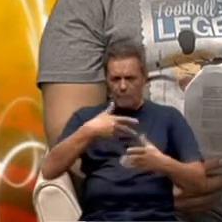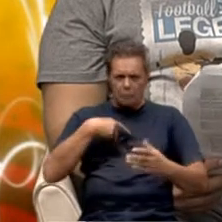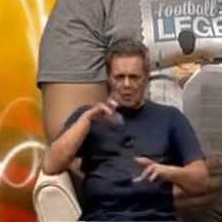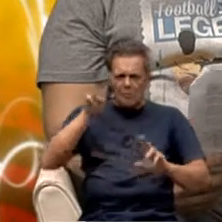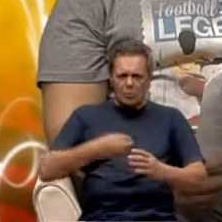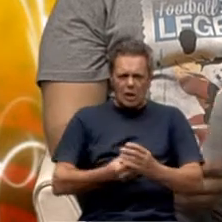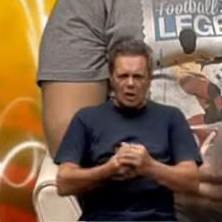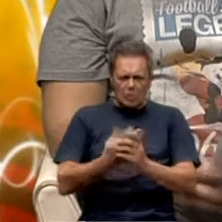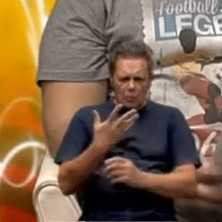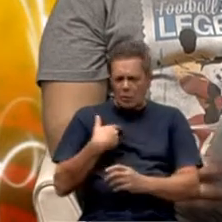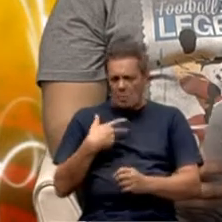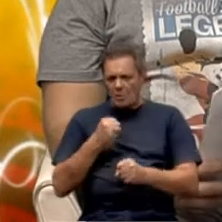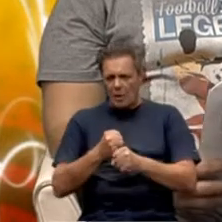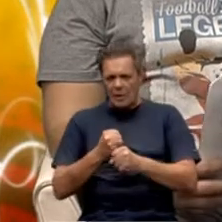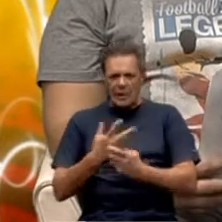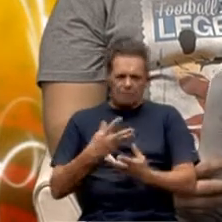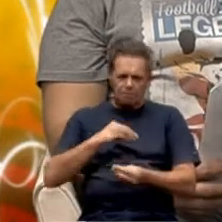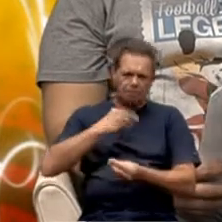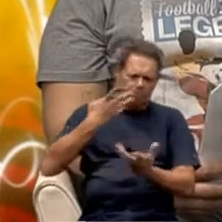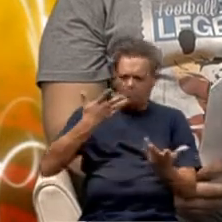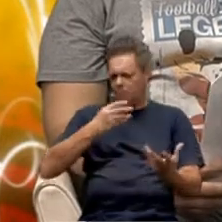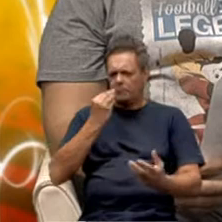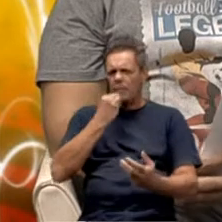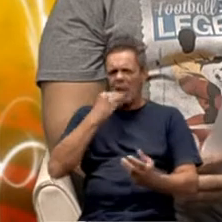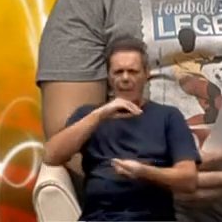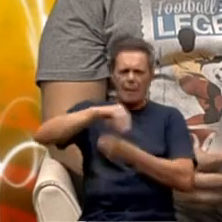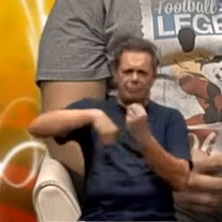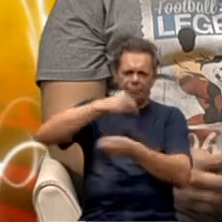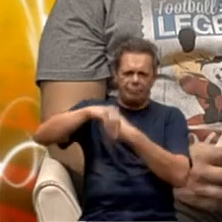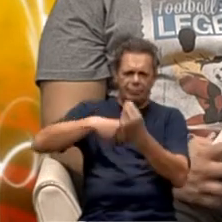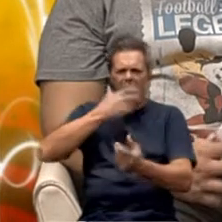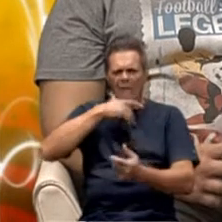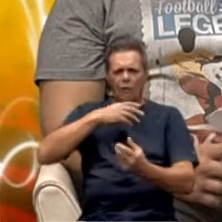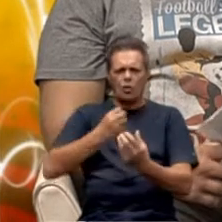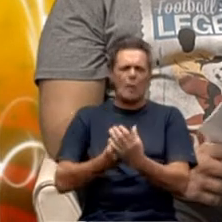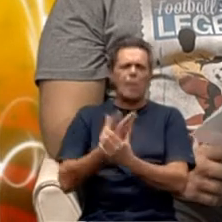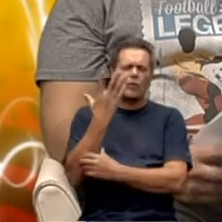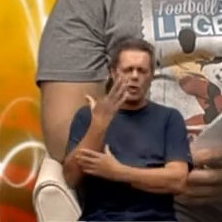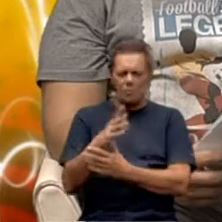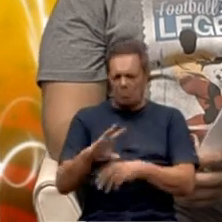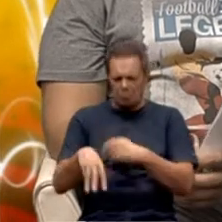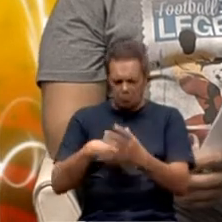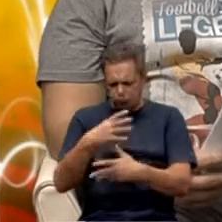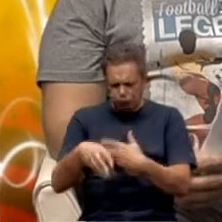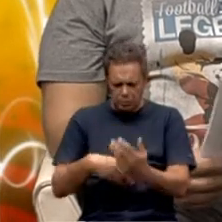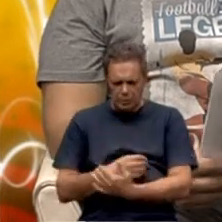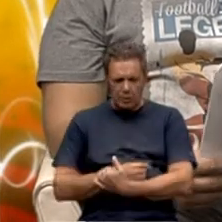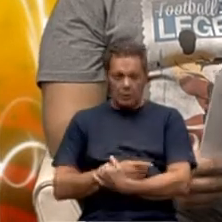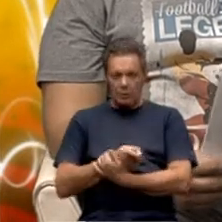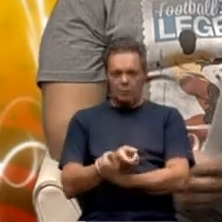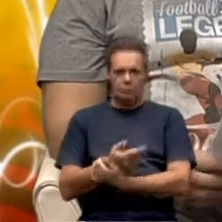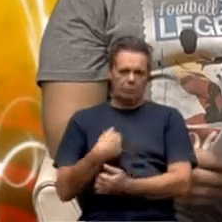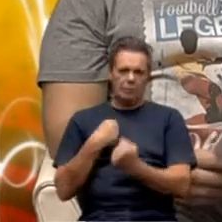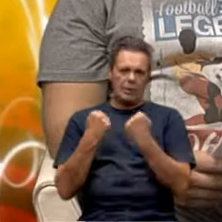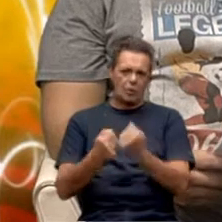proizvode i onda smo radili smutije. Sve odlično. Od voća i povrća. Odlično. I recimo meni se ta radionica